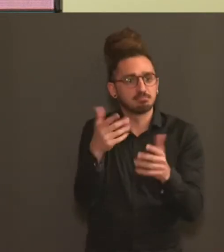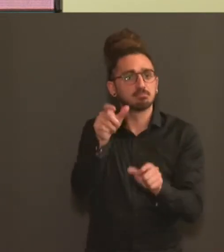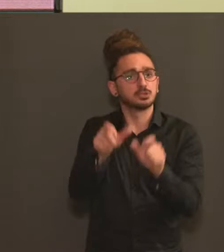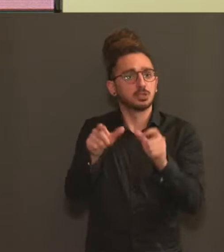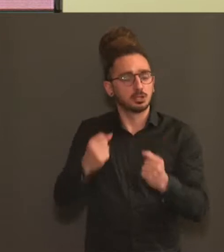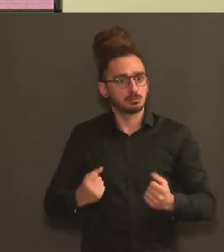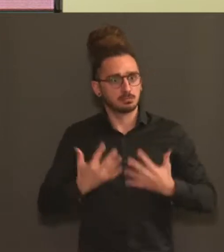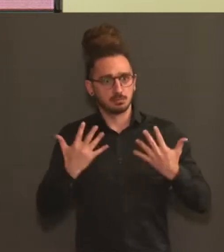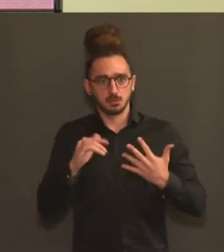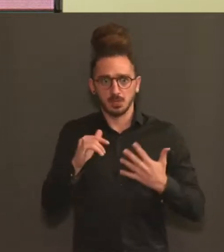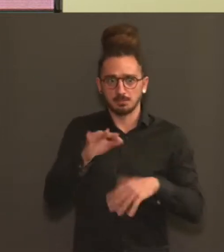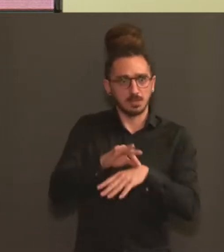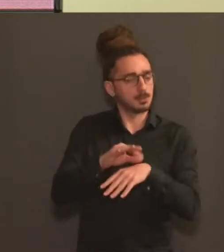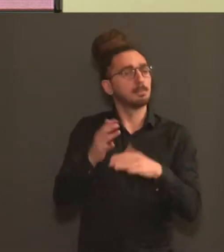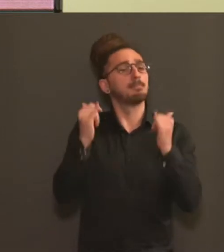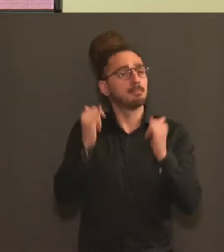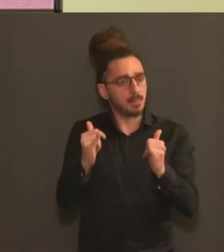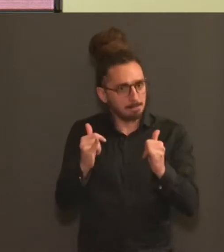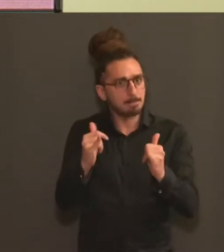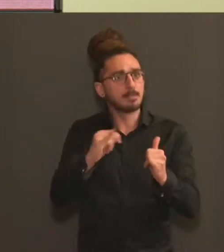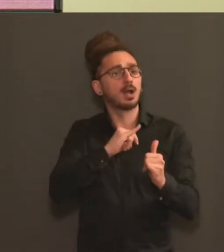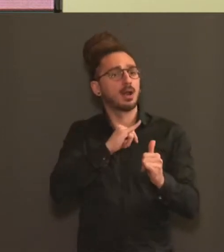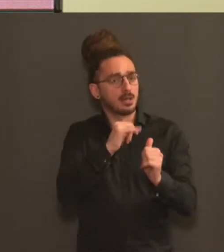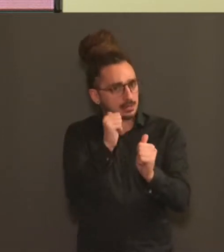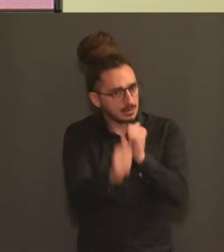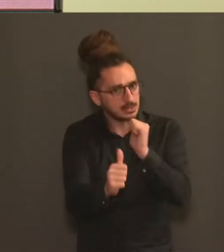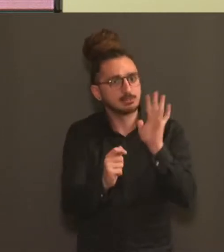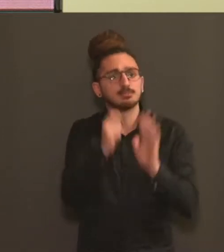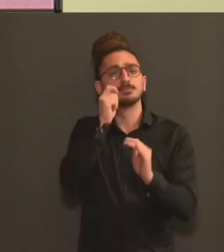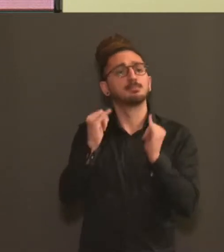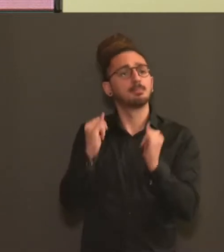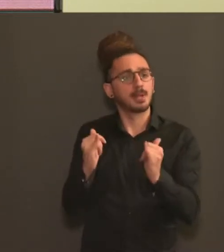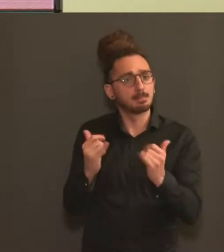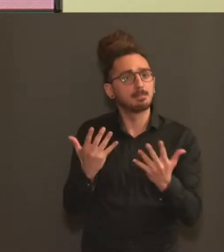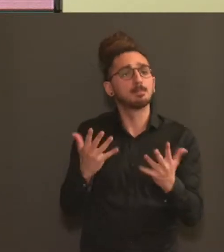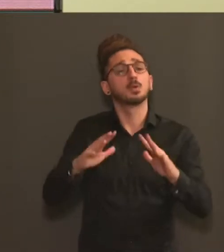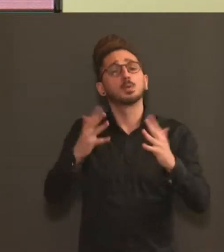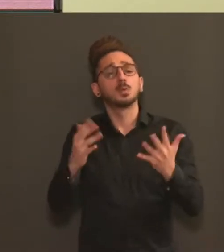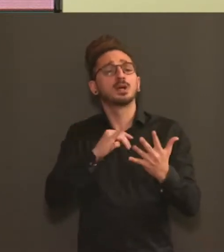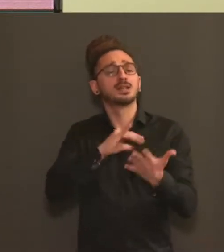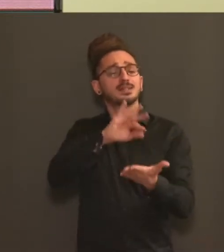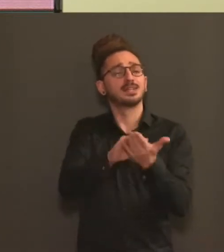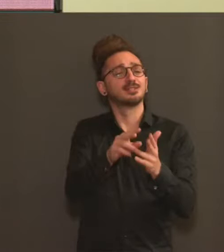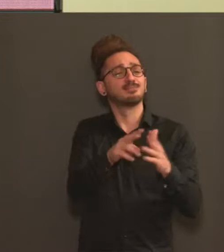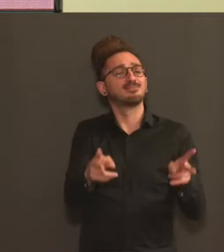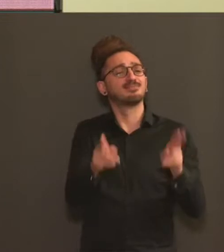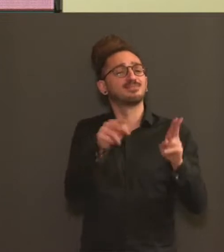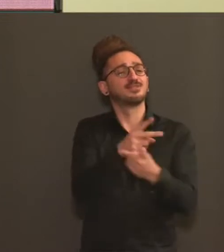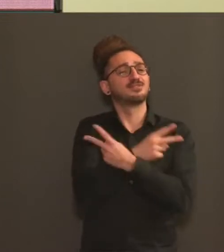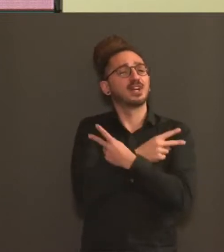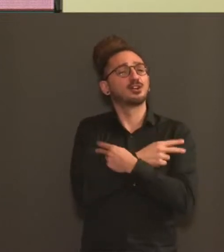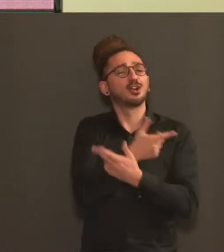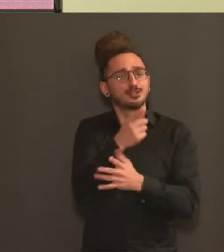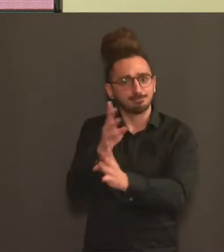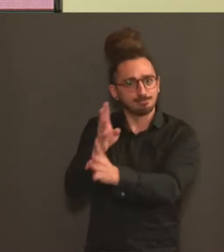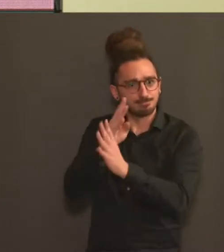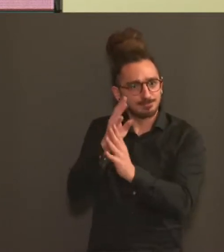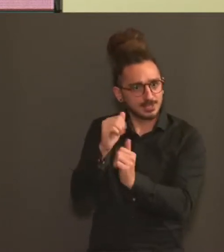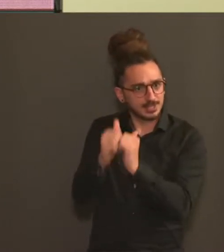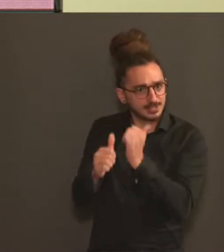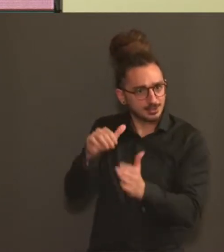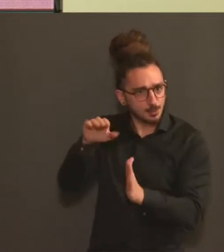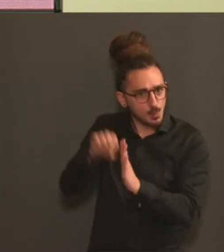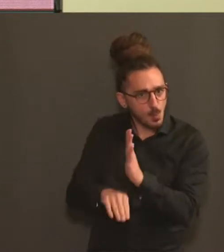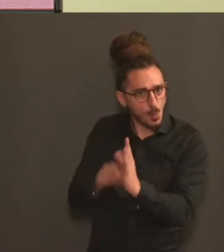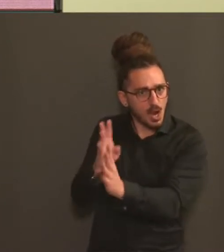comme récemment, la quantité de tests pratiqués n'est pas la même, et donc ces paramètres peuvent relativement artificiellement